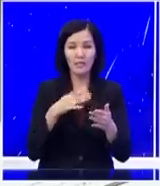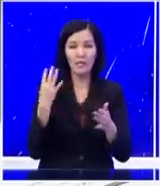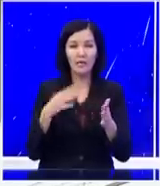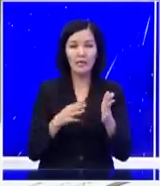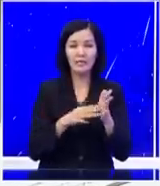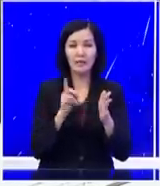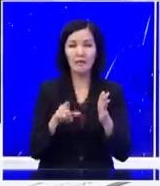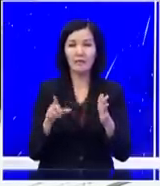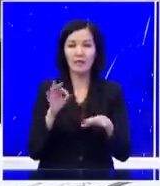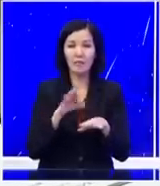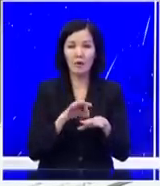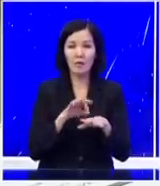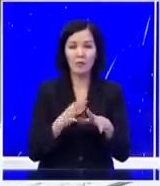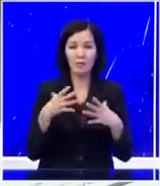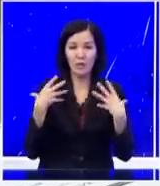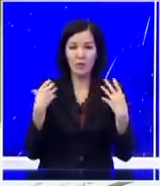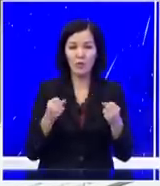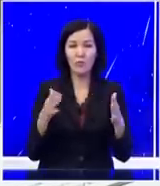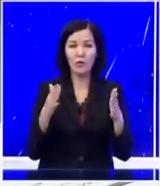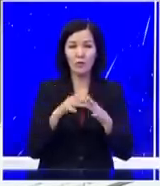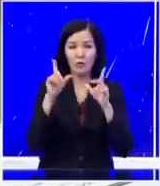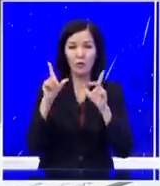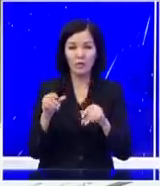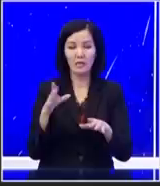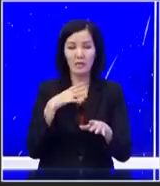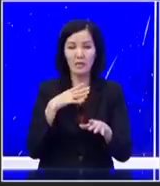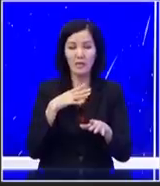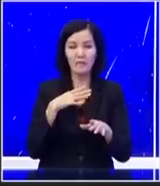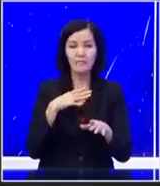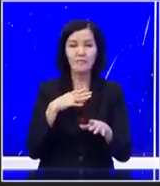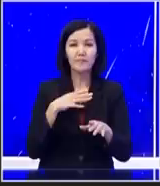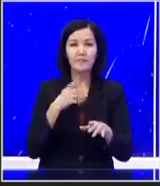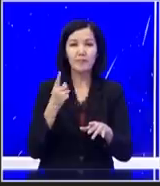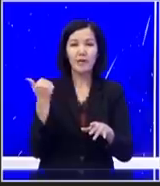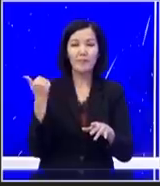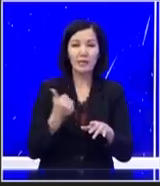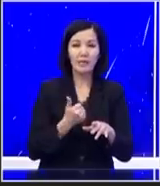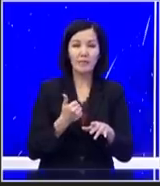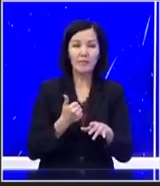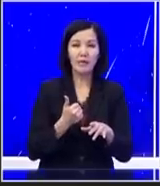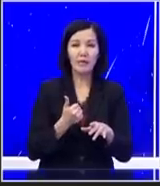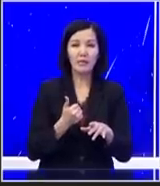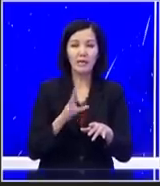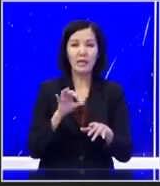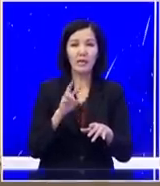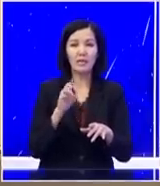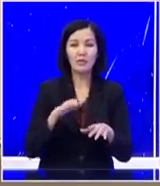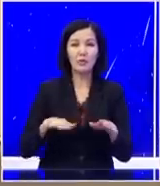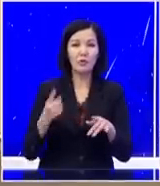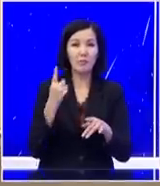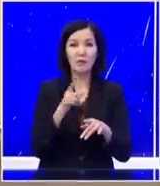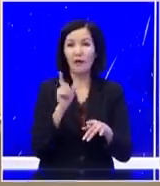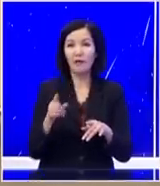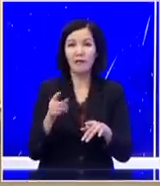48 адам дерттен құлан таза айығып үйлеріне қайтқан. Сондай-ақ соңғы бір аптадан бері Есік өңірінде бірде бір